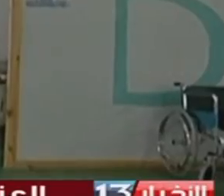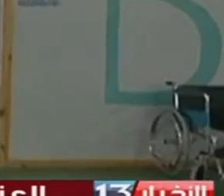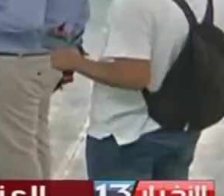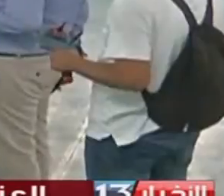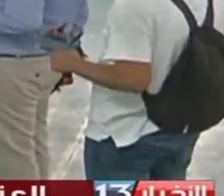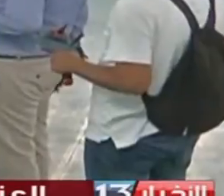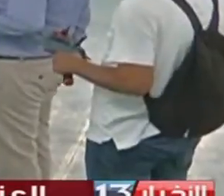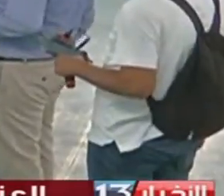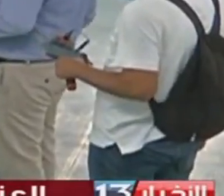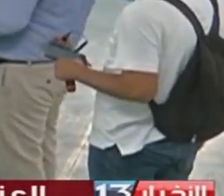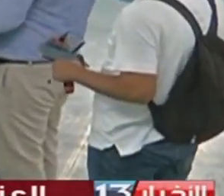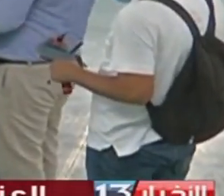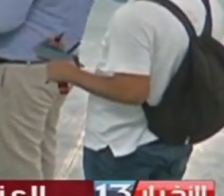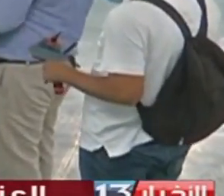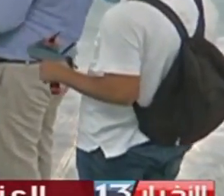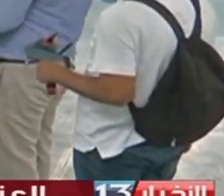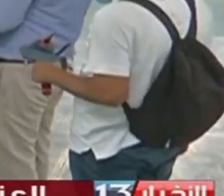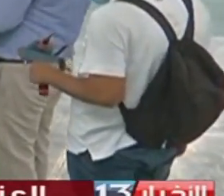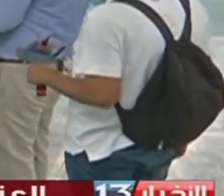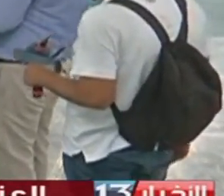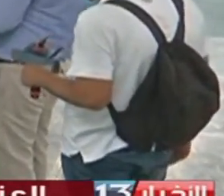قاسية للكوفيد.